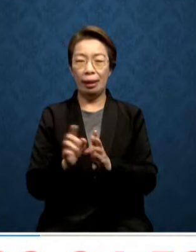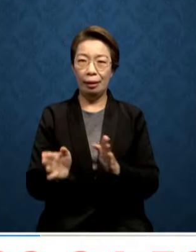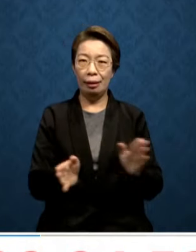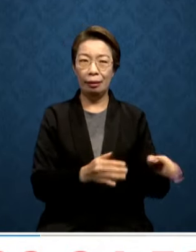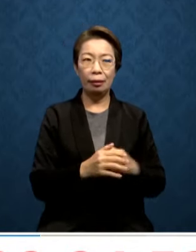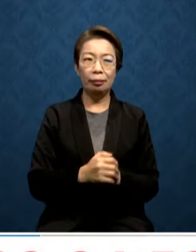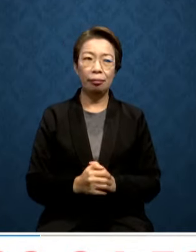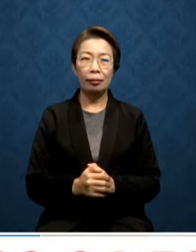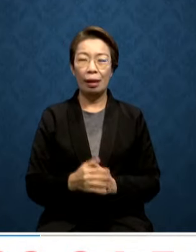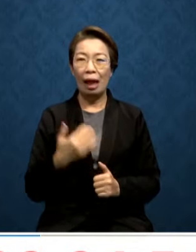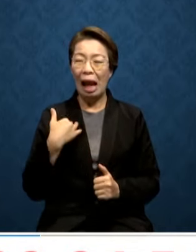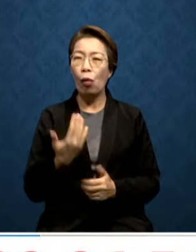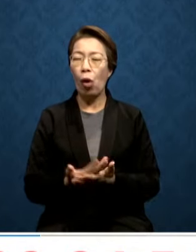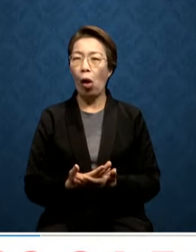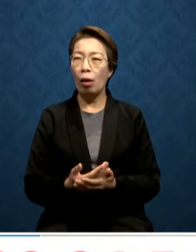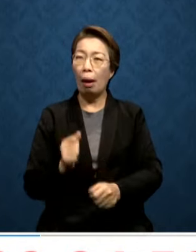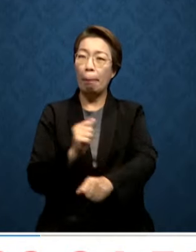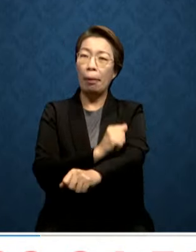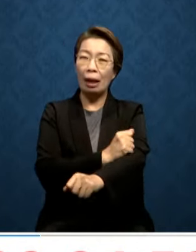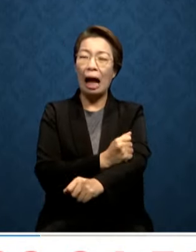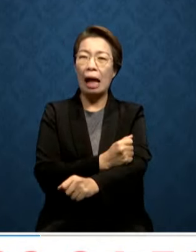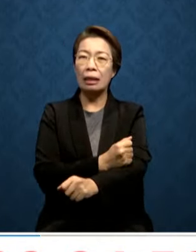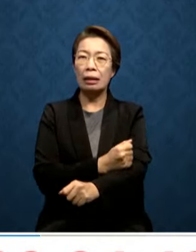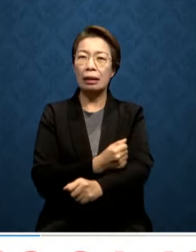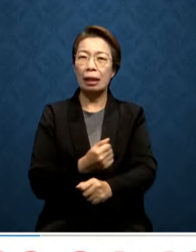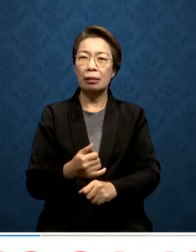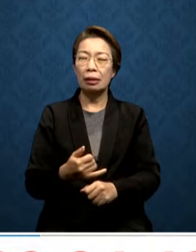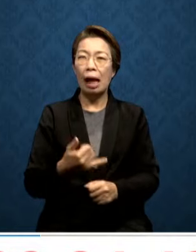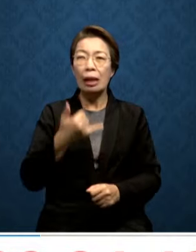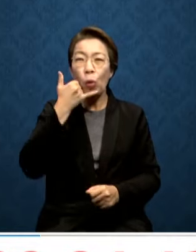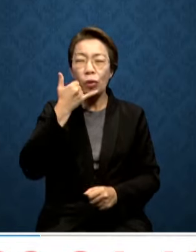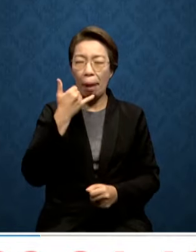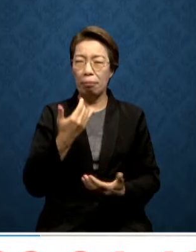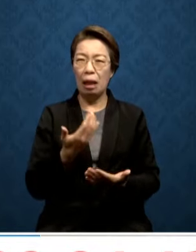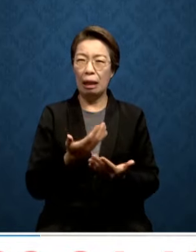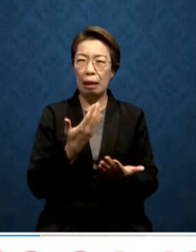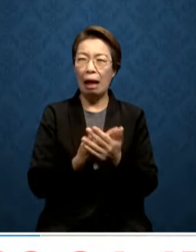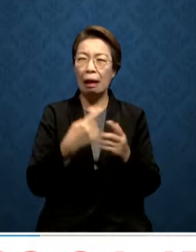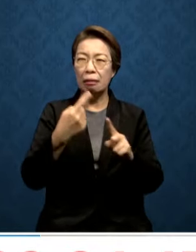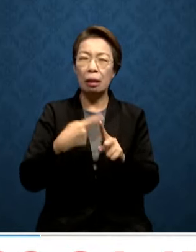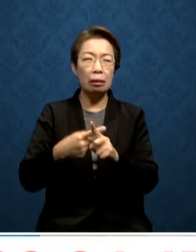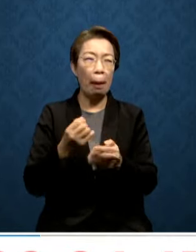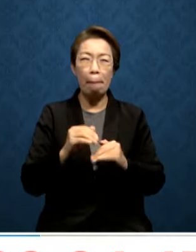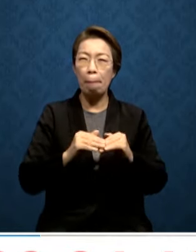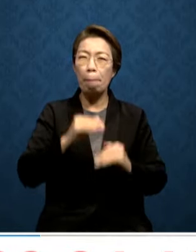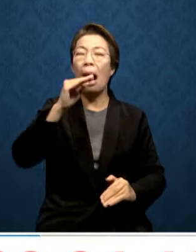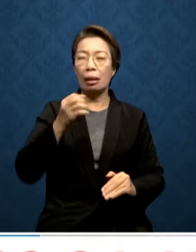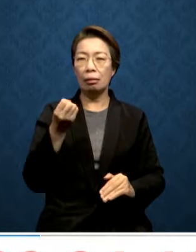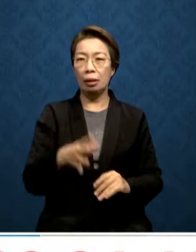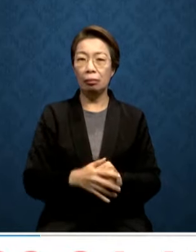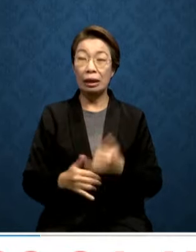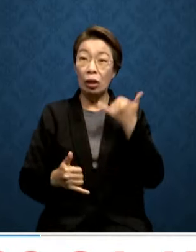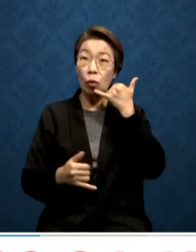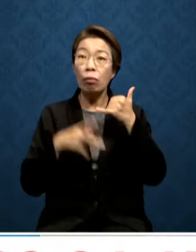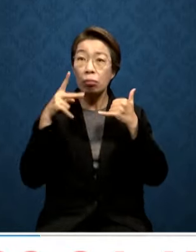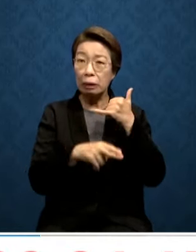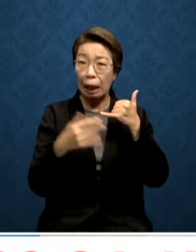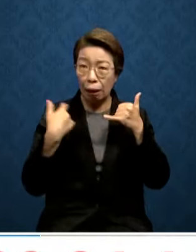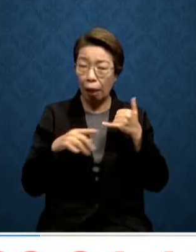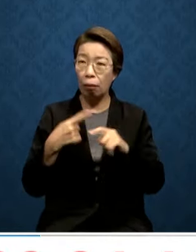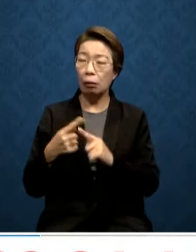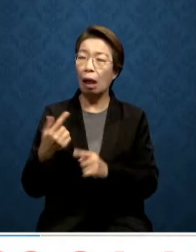การเกินจริงอย่างเช่นการโทรศัพท์เคลื่อนที่ต่างๆสัญญาณตัดสัญญาณไปแล้วแต่มีการคิดค่าบ